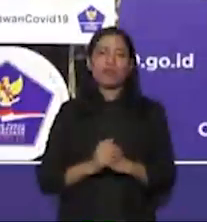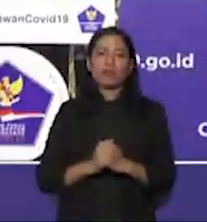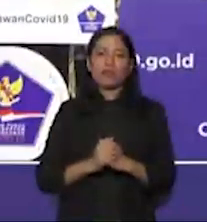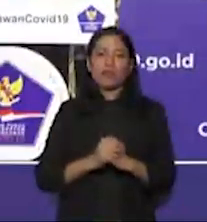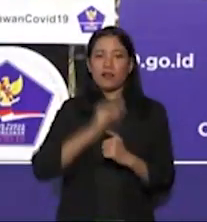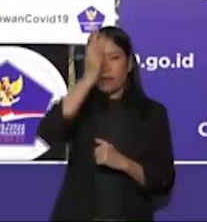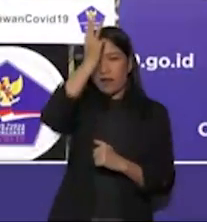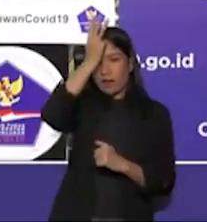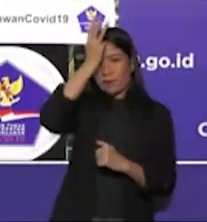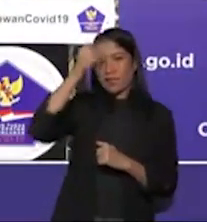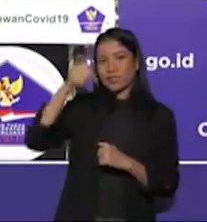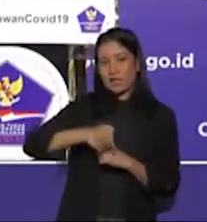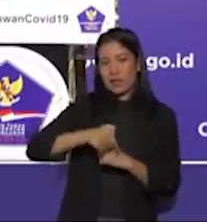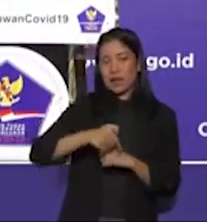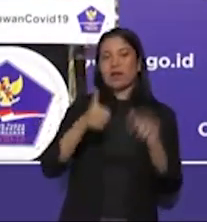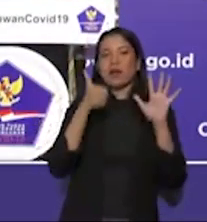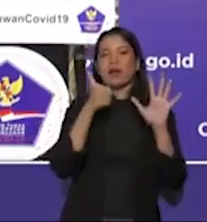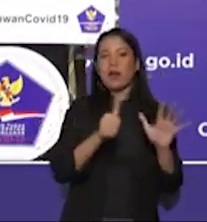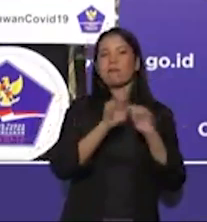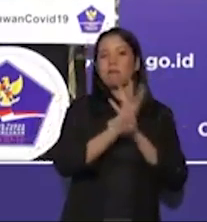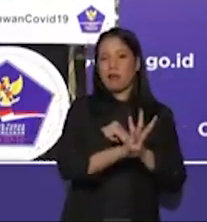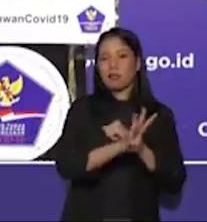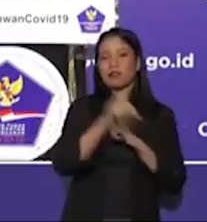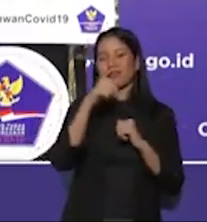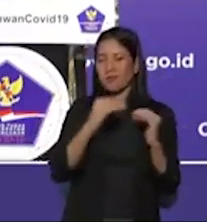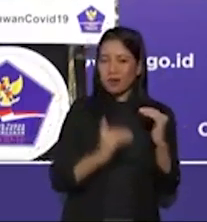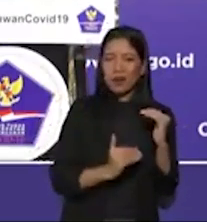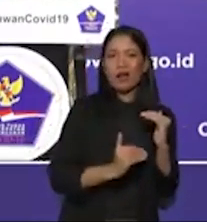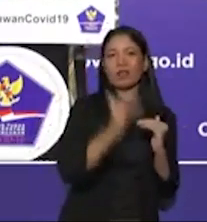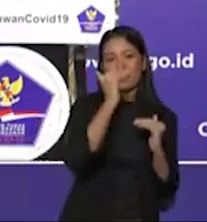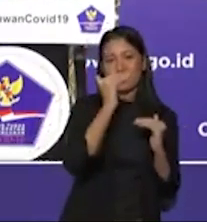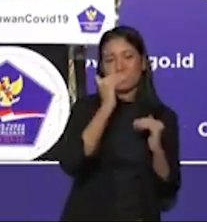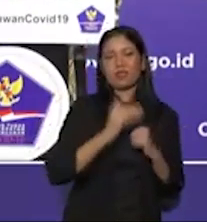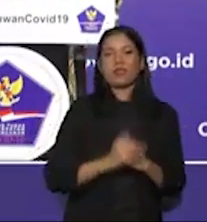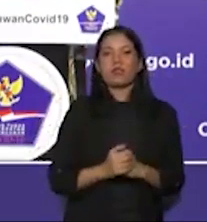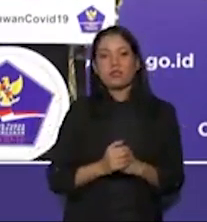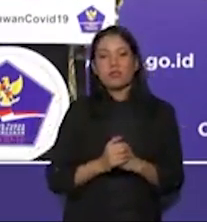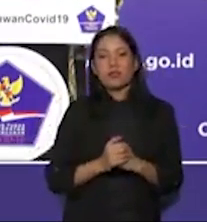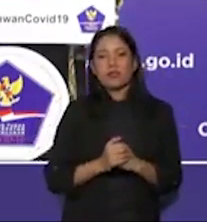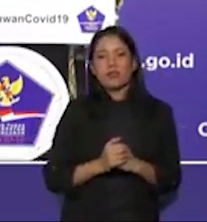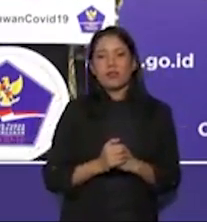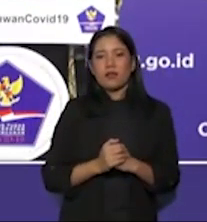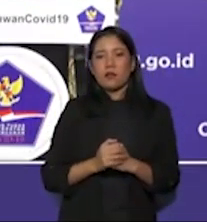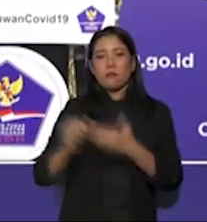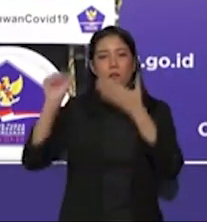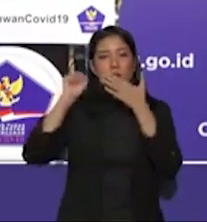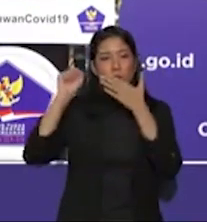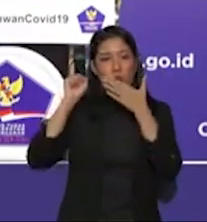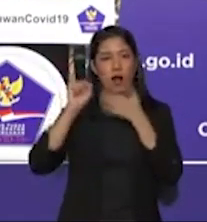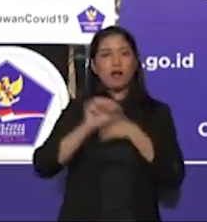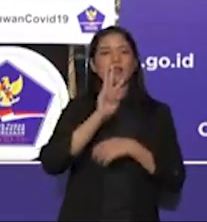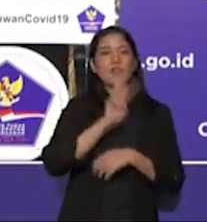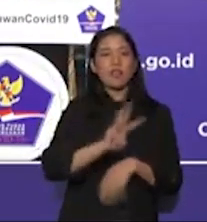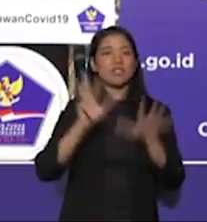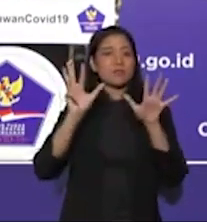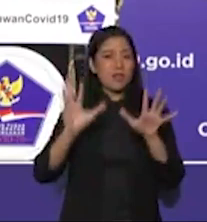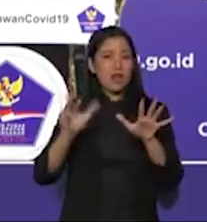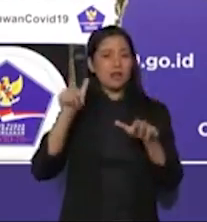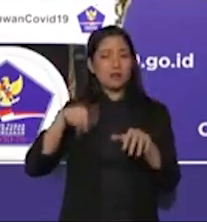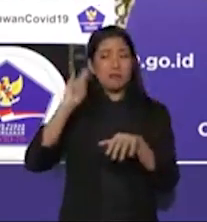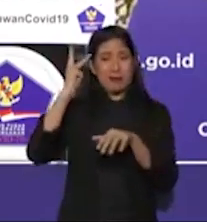Papua 39 kasus ini menurun dibanding kemarin saudara-saudara kalau kemudian kita bandingkan dengan yang